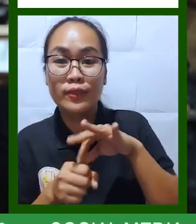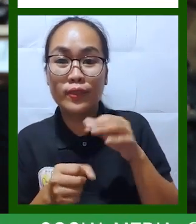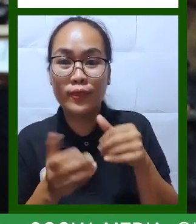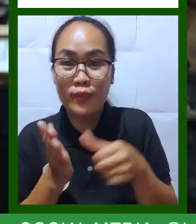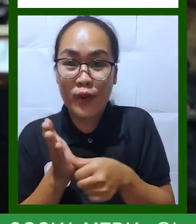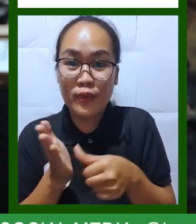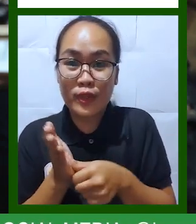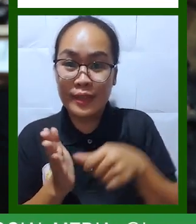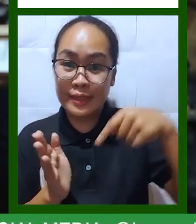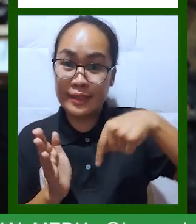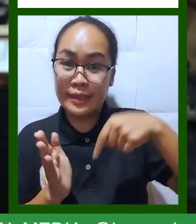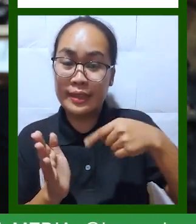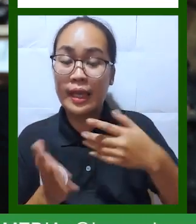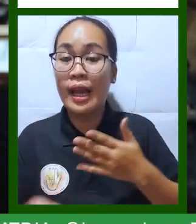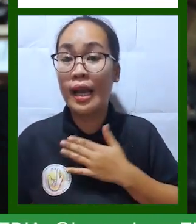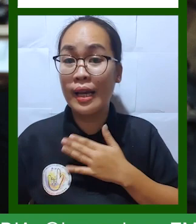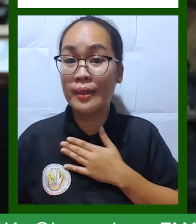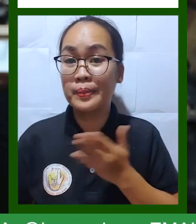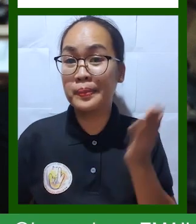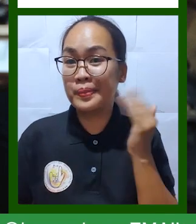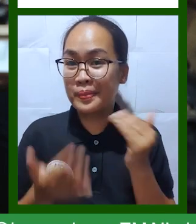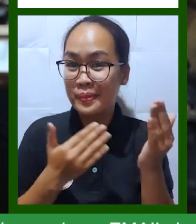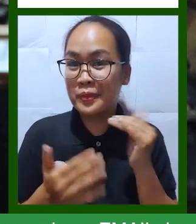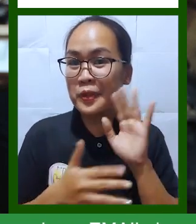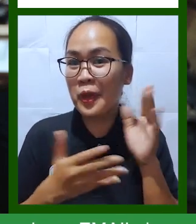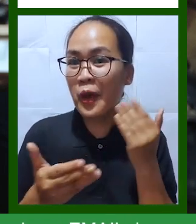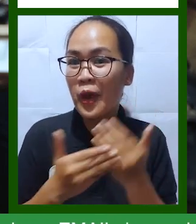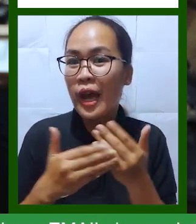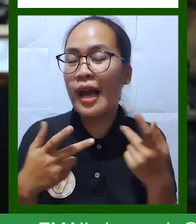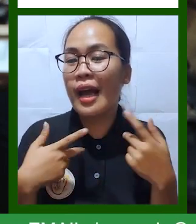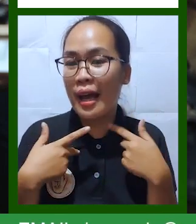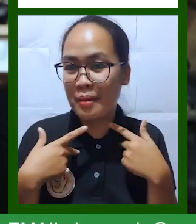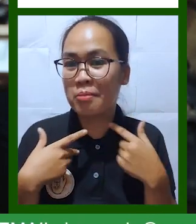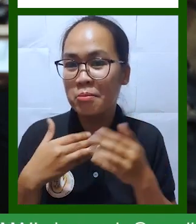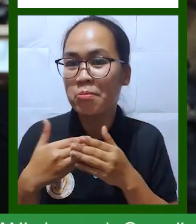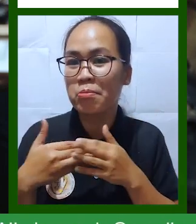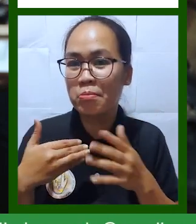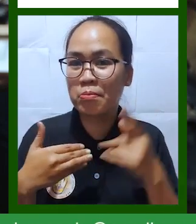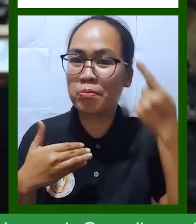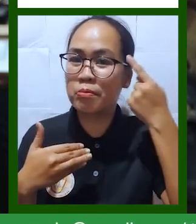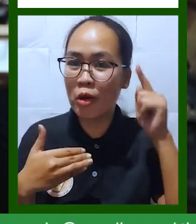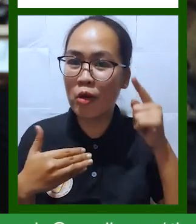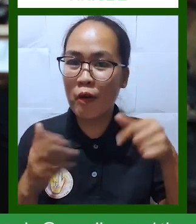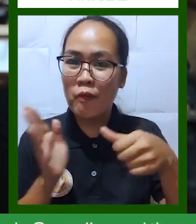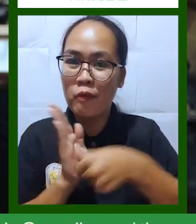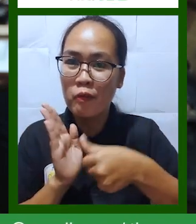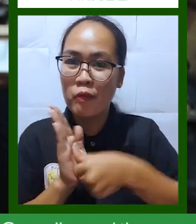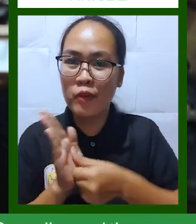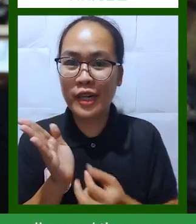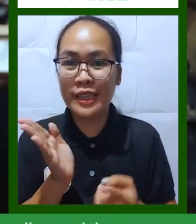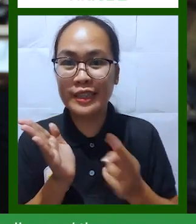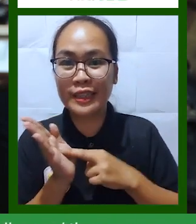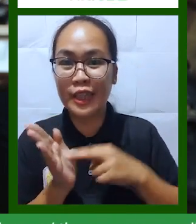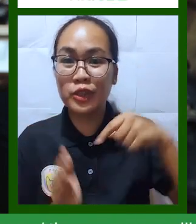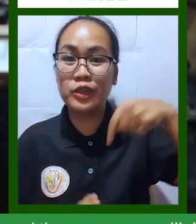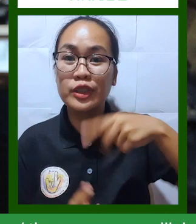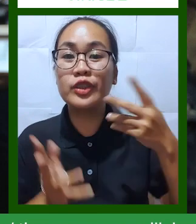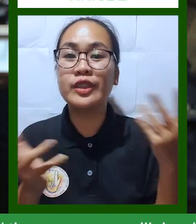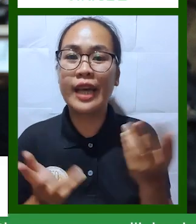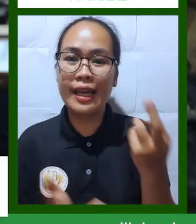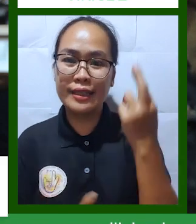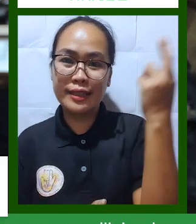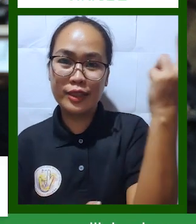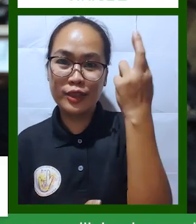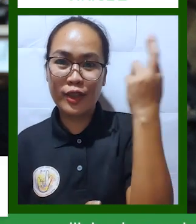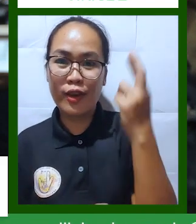registered voter ng Barangay San Antonio. Inaanyayahan po namin ang lahat na meron po tayong ongoing voters registration dito po